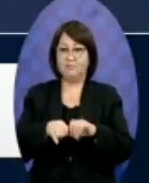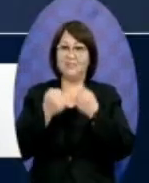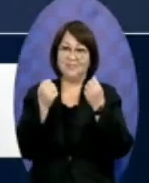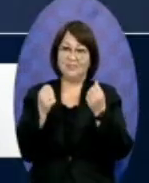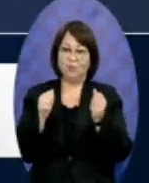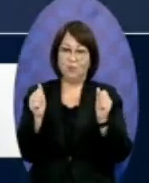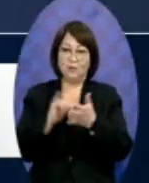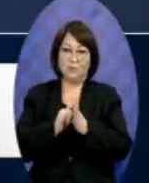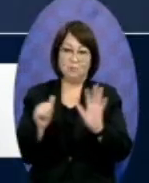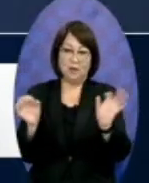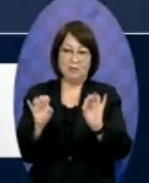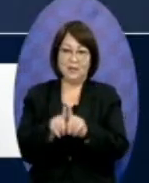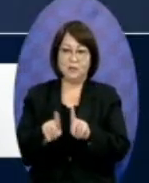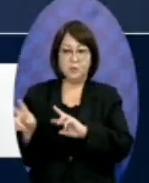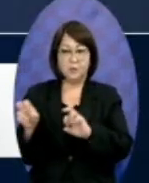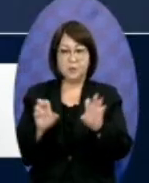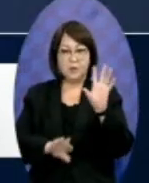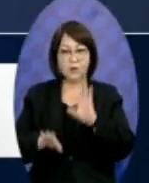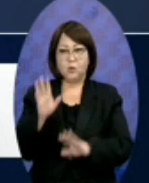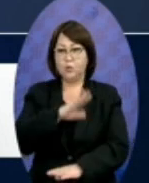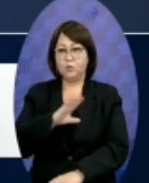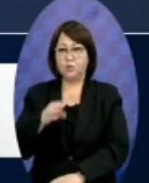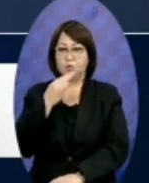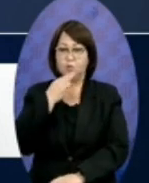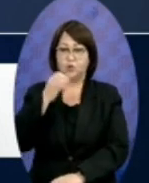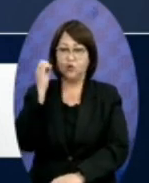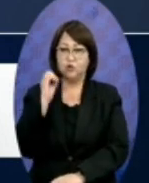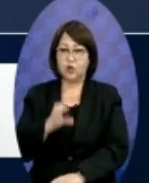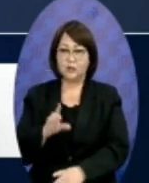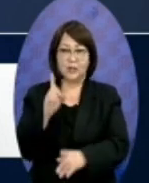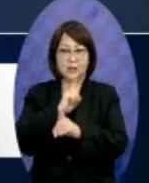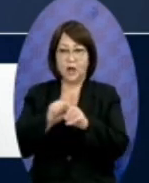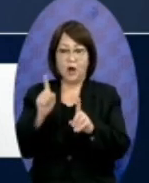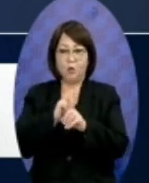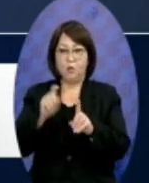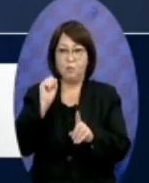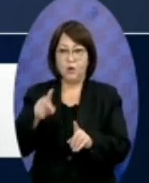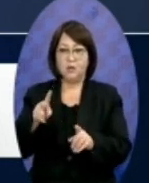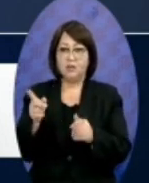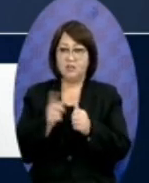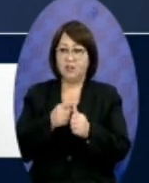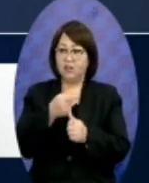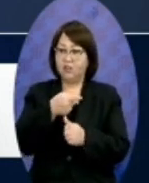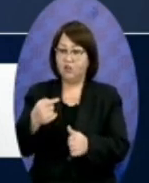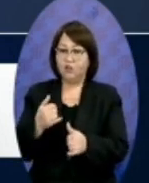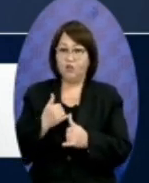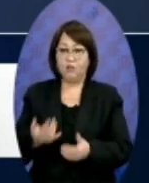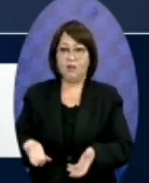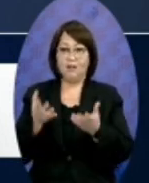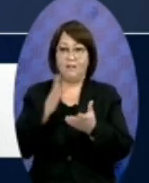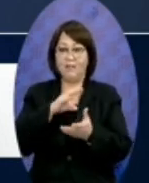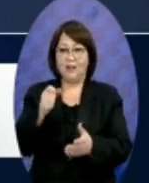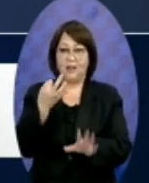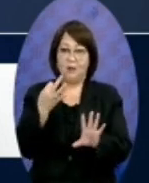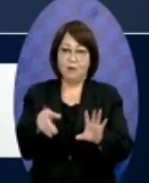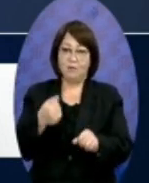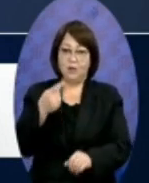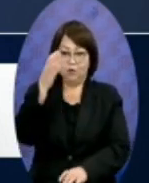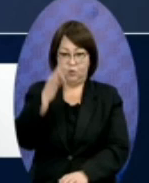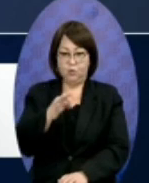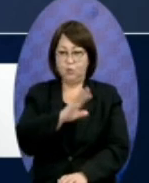судалгааны зарим үр дүнг танилцуулъя хүүхдүүд шудраг өссөйг сахихгүй байх нь хэнд аюултай вэ гэсэн асуултанд 8.1% нь хүүхэд